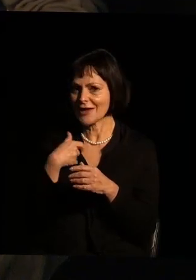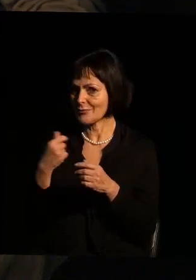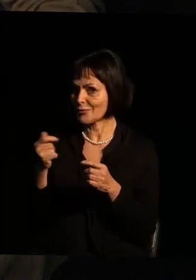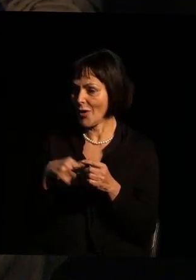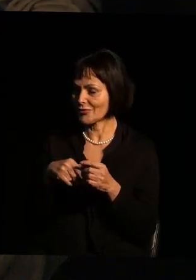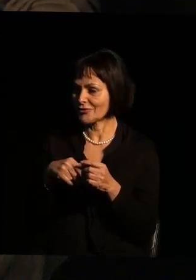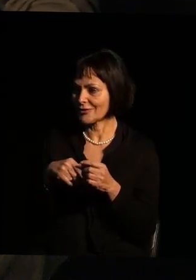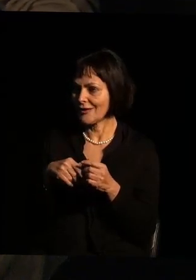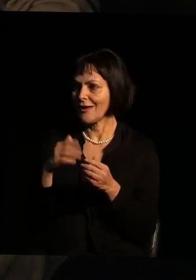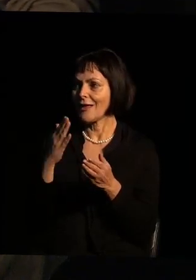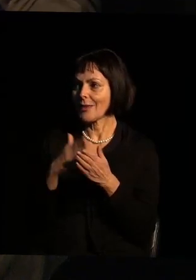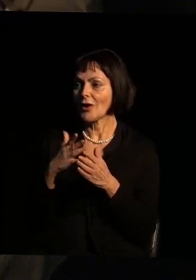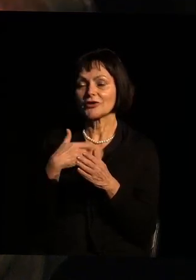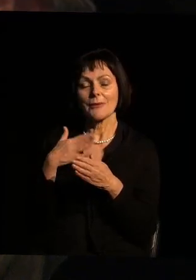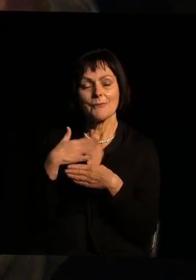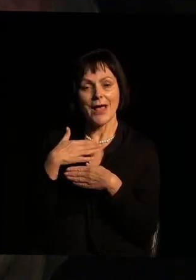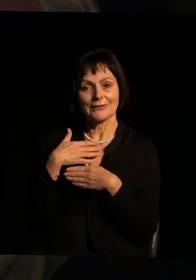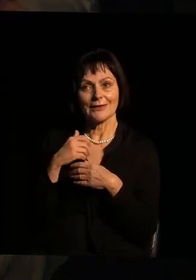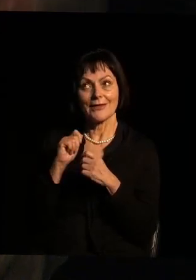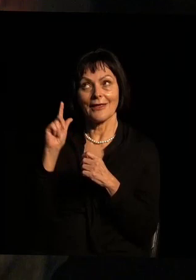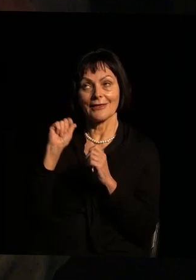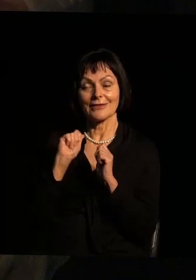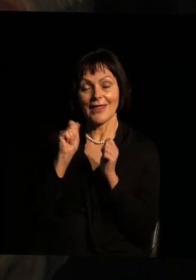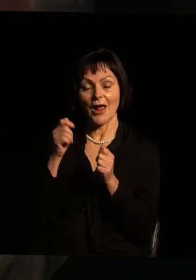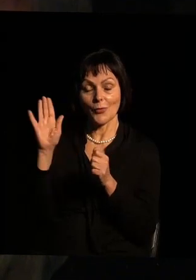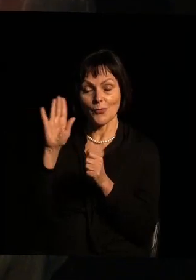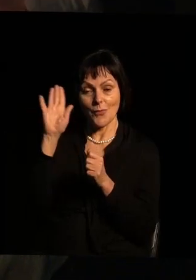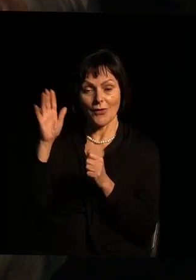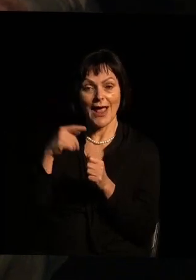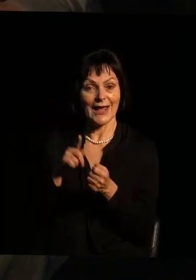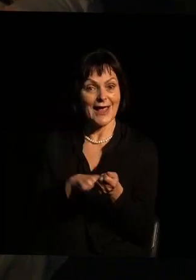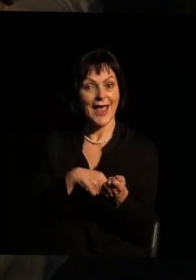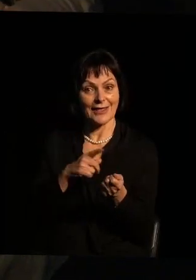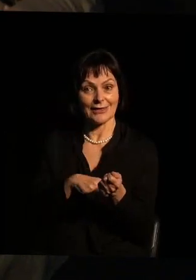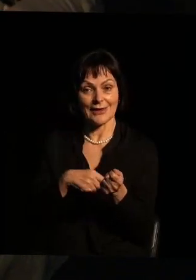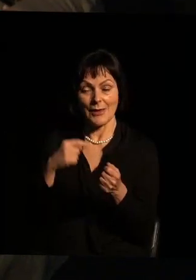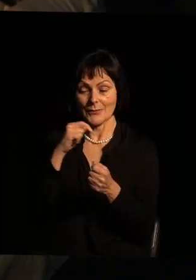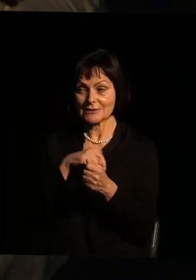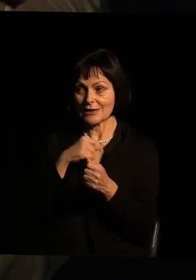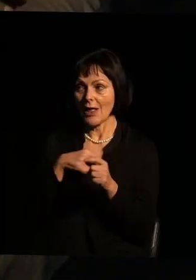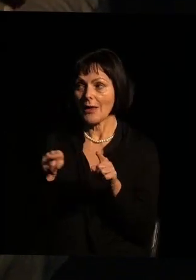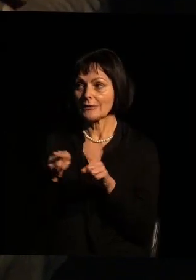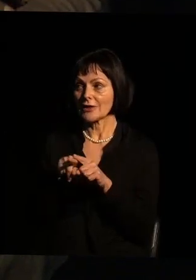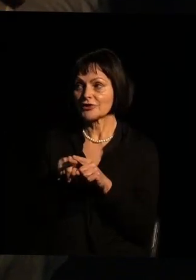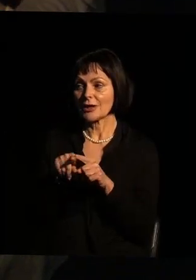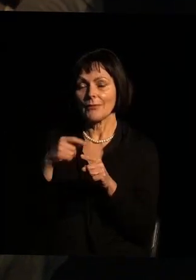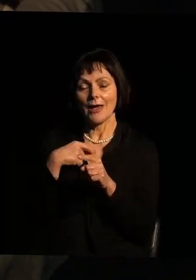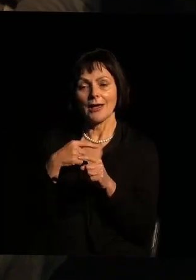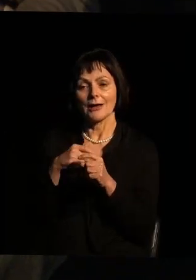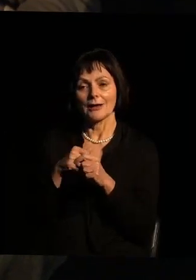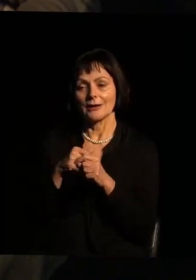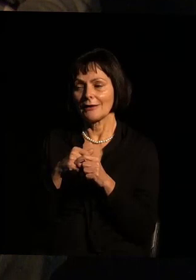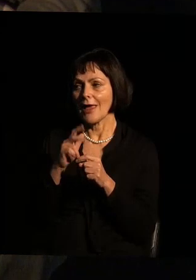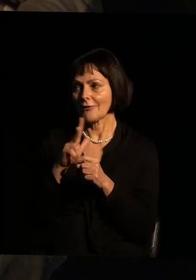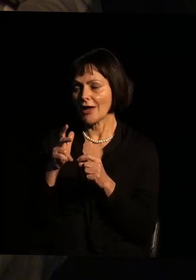przychodzi. Oprócz tego, że się ma ten dar od Boga, powiedzmy, te geny, czy tą psychikę, to jednak trzeba temu dopomnieć, jak